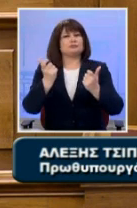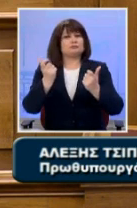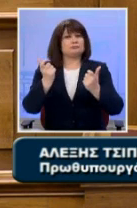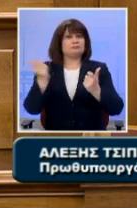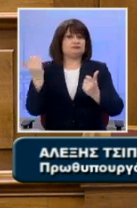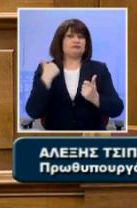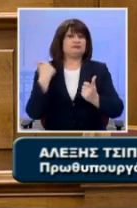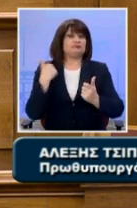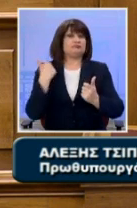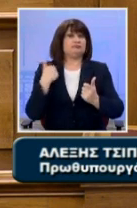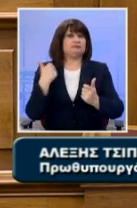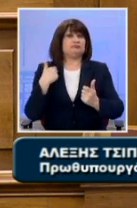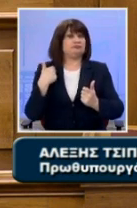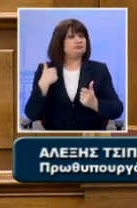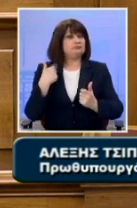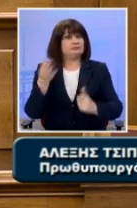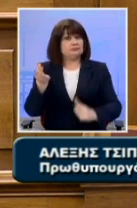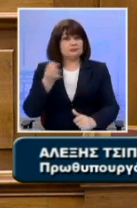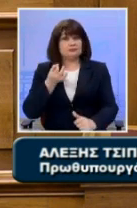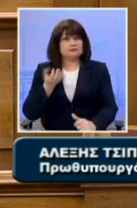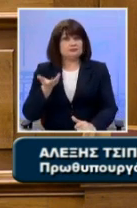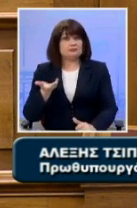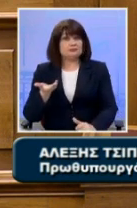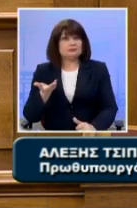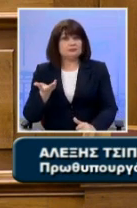λέγοντας το πολύ απλό,